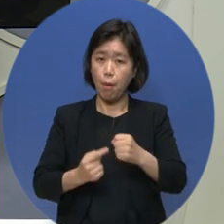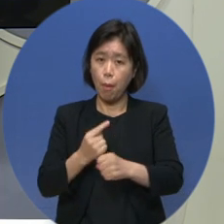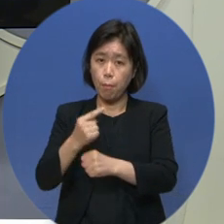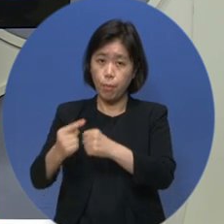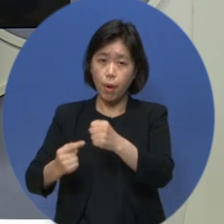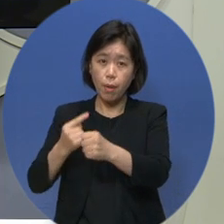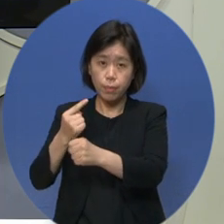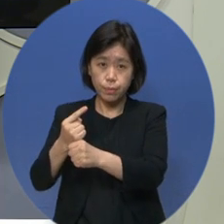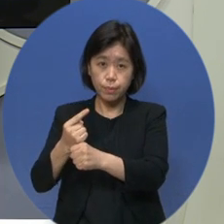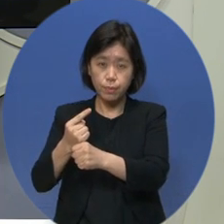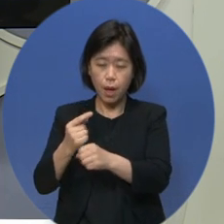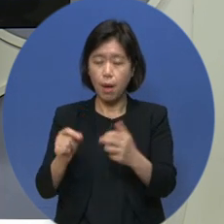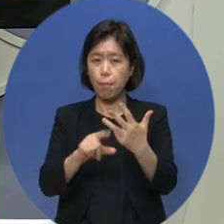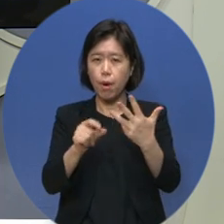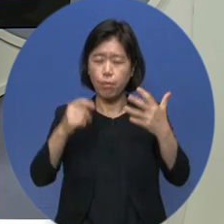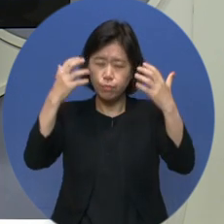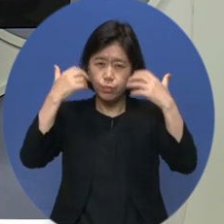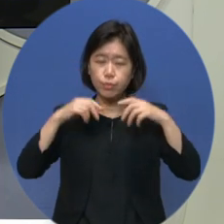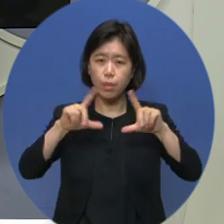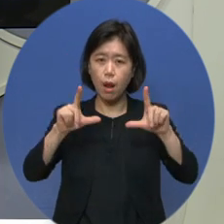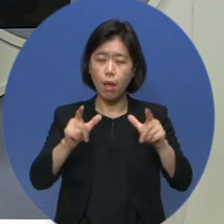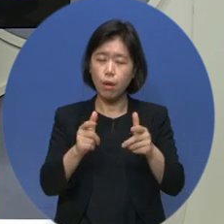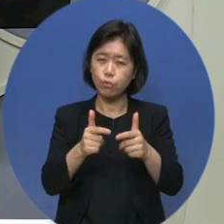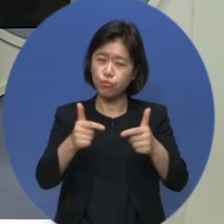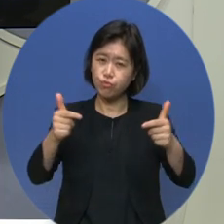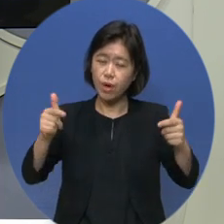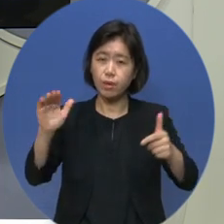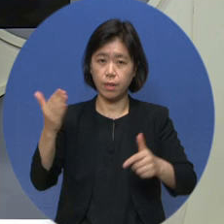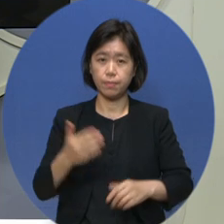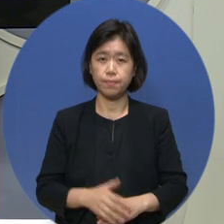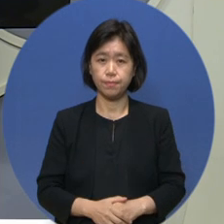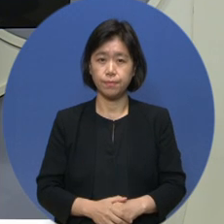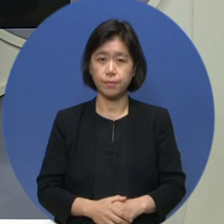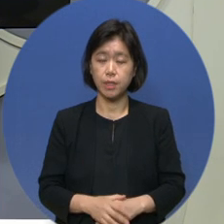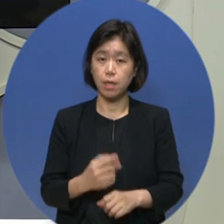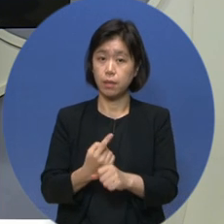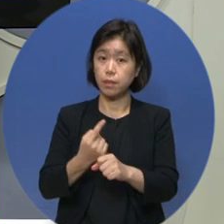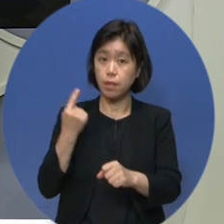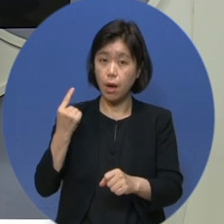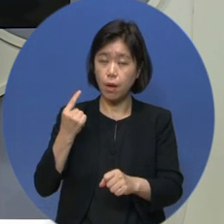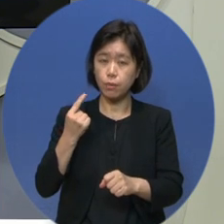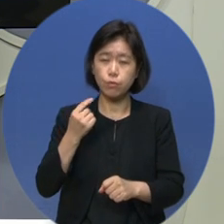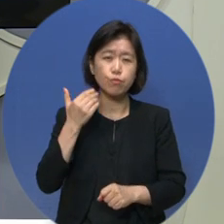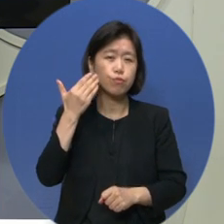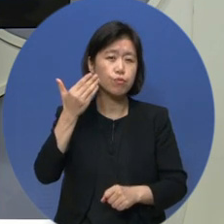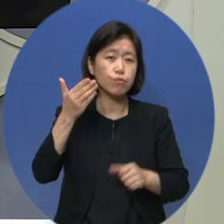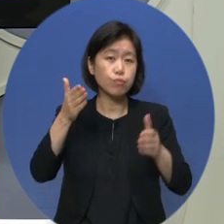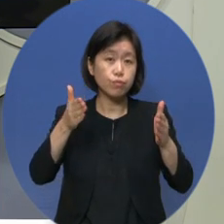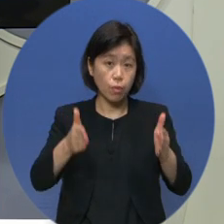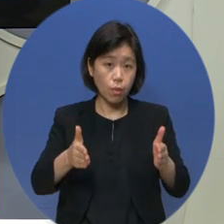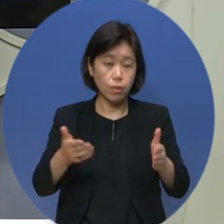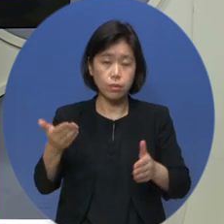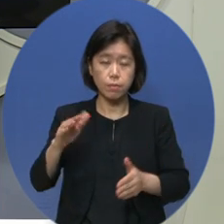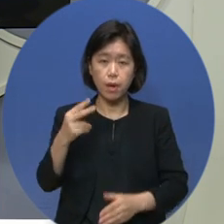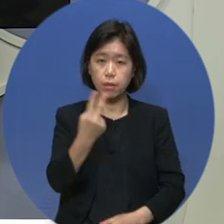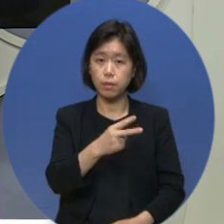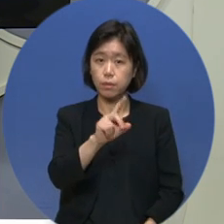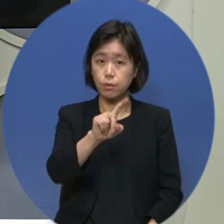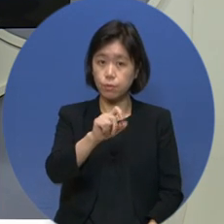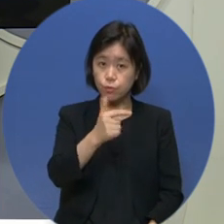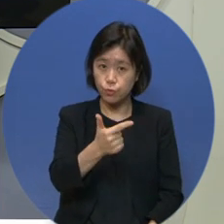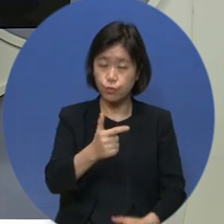조금씩 증가하는 추세입니다 지난해 8월 폭염 일수는 고 1로 다소 적었지만 2016년